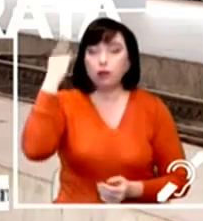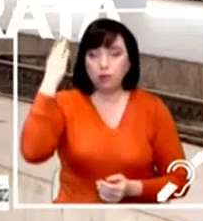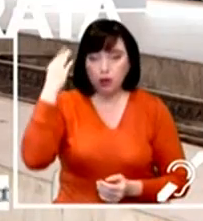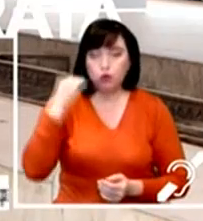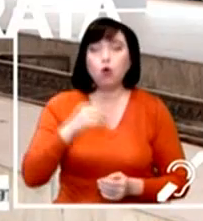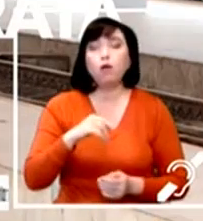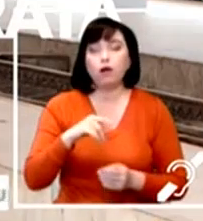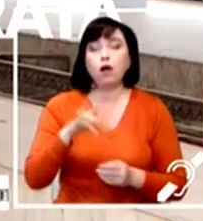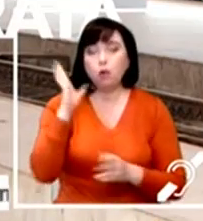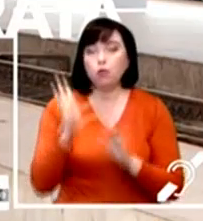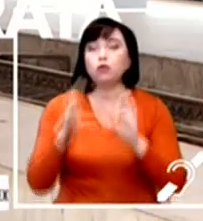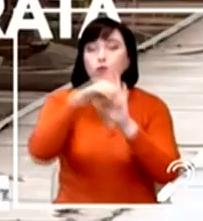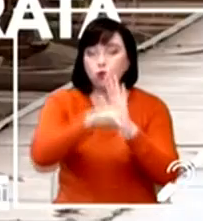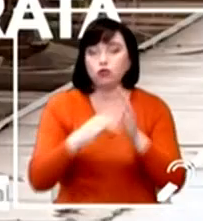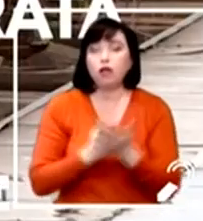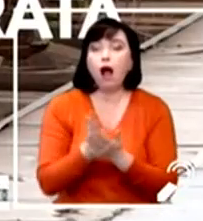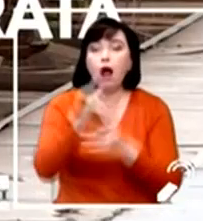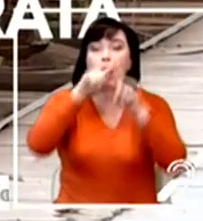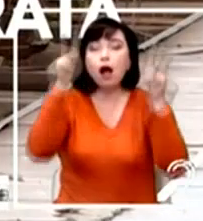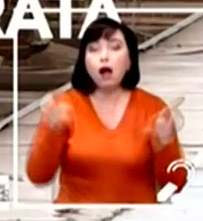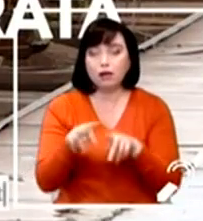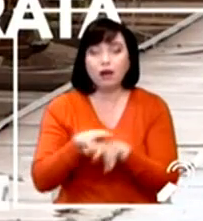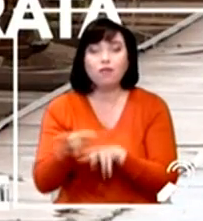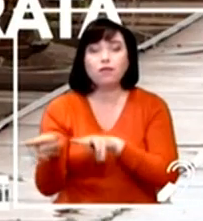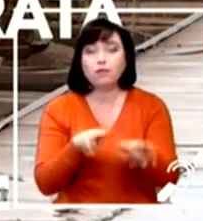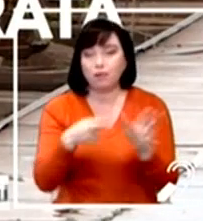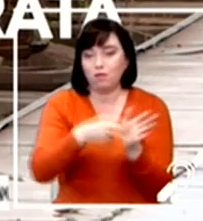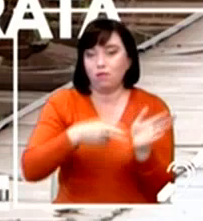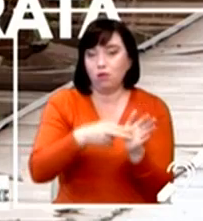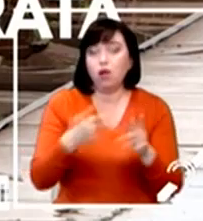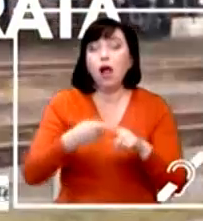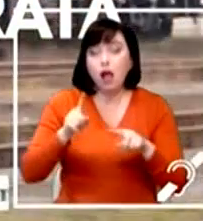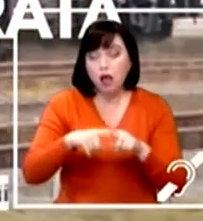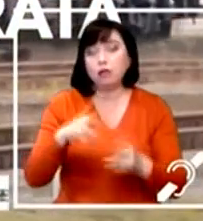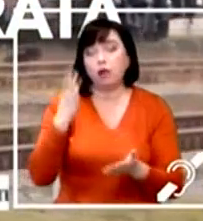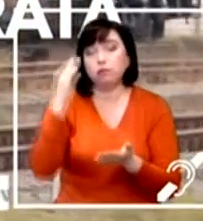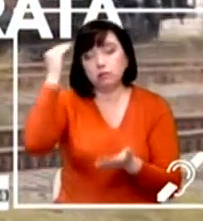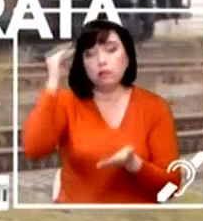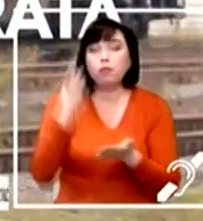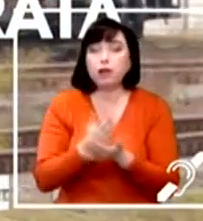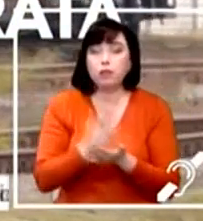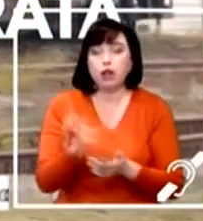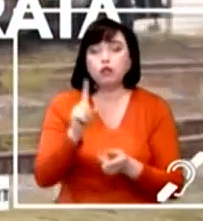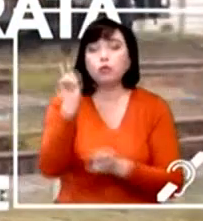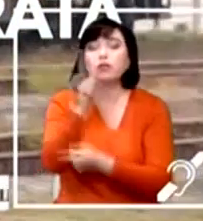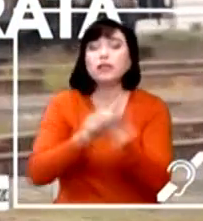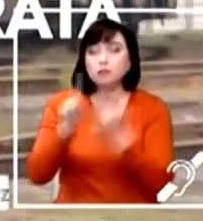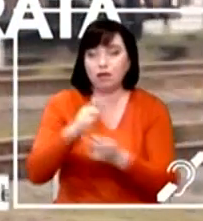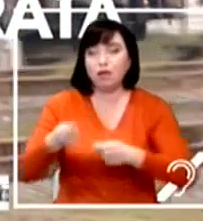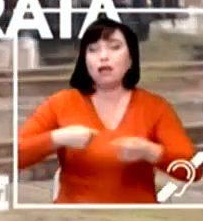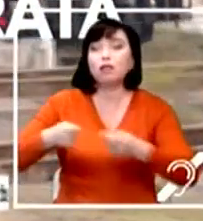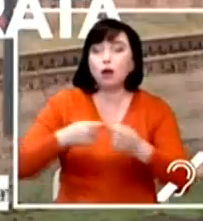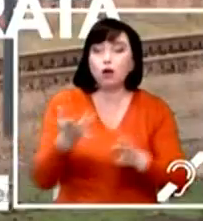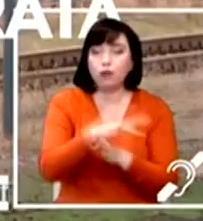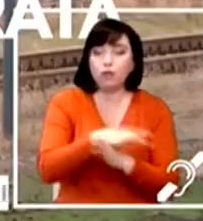Republica Moldova urmează să fie inclusă pe harta europeană a liniilor de cale ferată. Acest lucru presupune inclusiv creșterea schimburilor comerciale